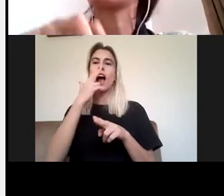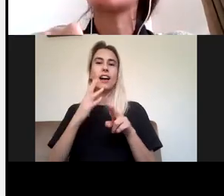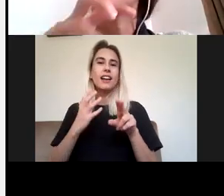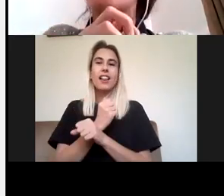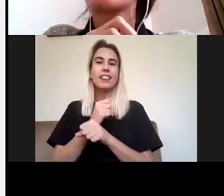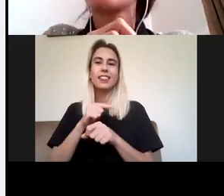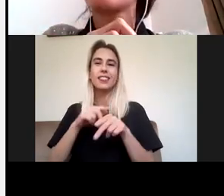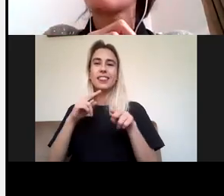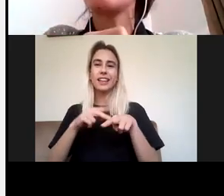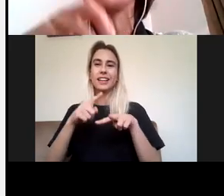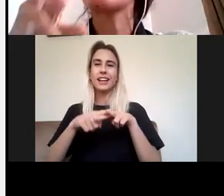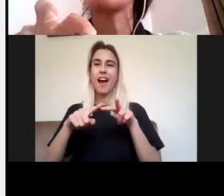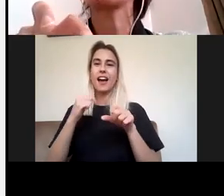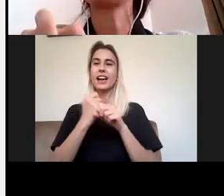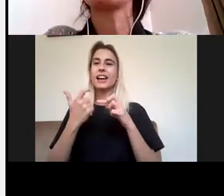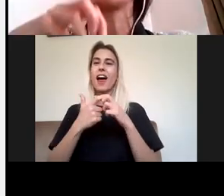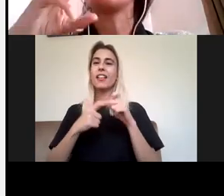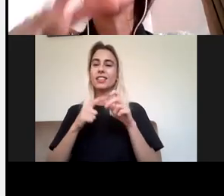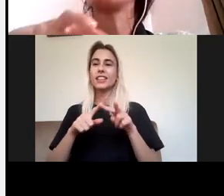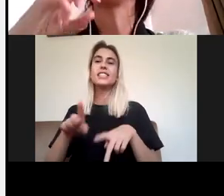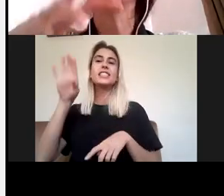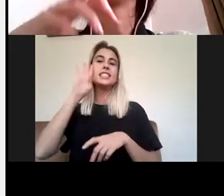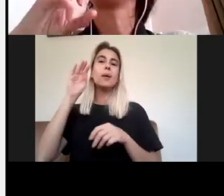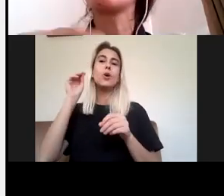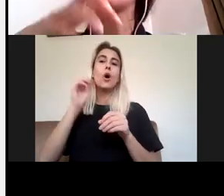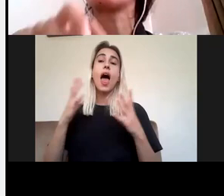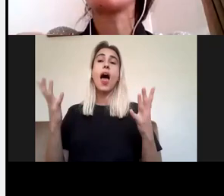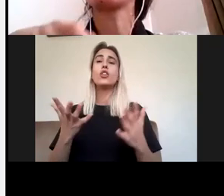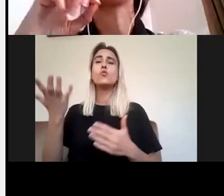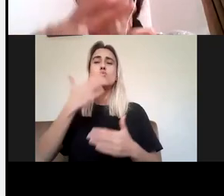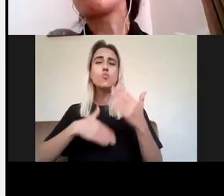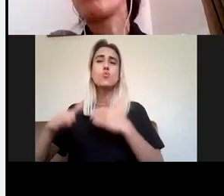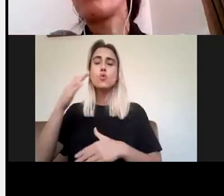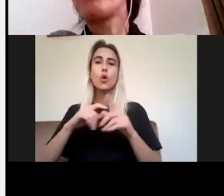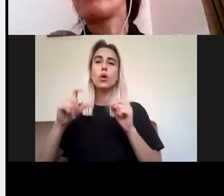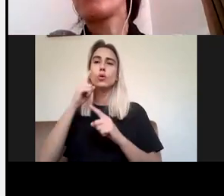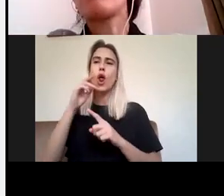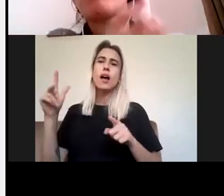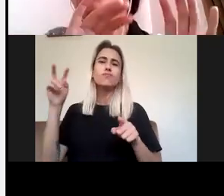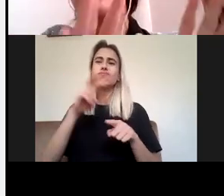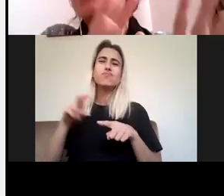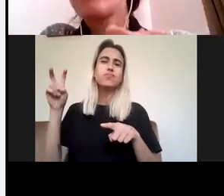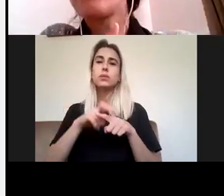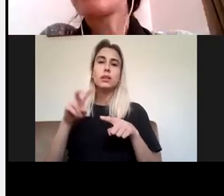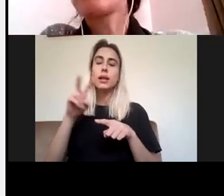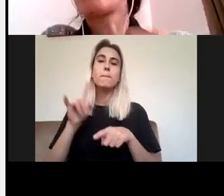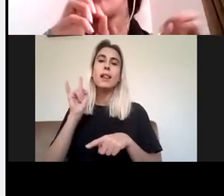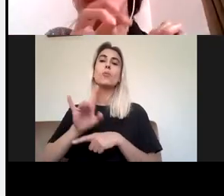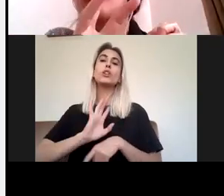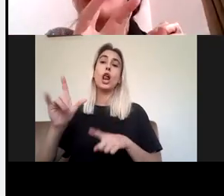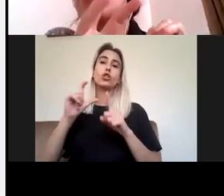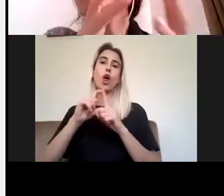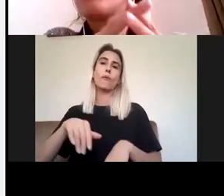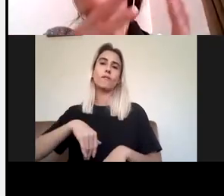ölçeğindeki istatistiğe baktığımızda da İstanbul'un en yoğun yolcu taşıyanı da dolmuş. Bakın metrobüs değil.